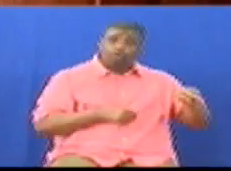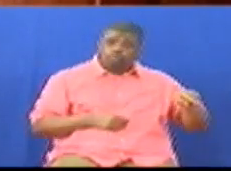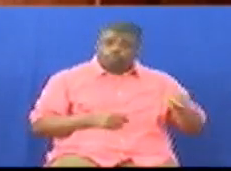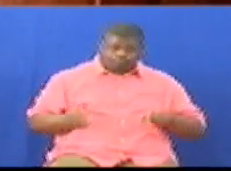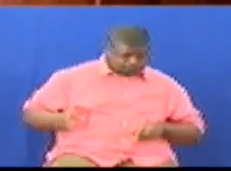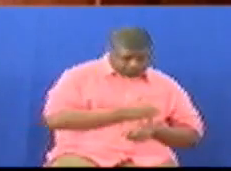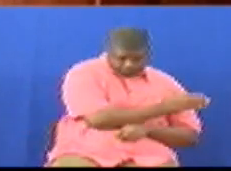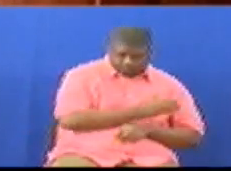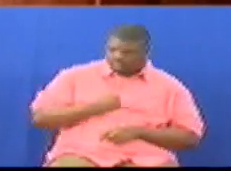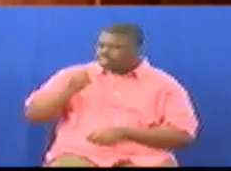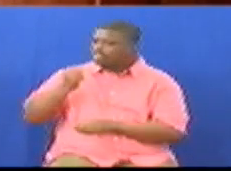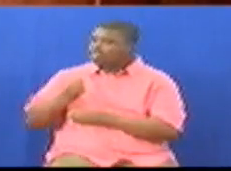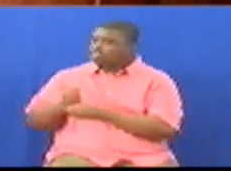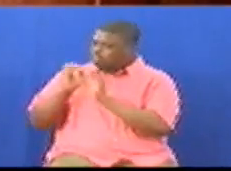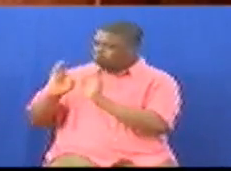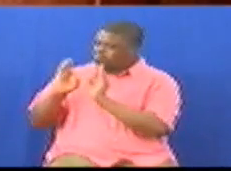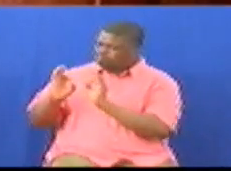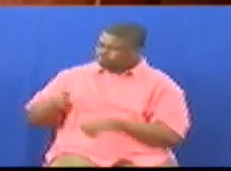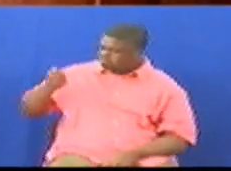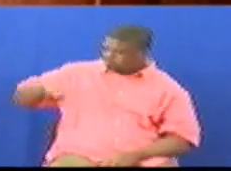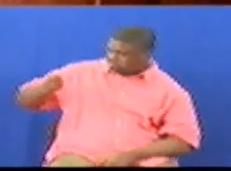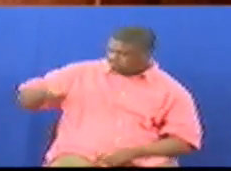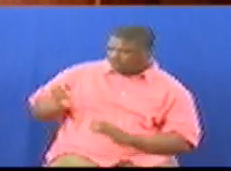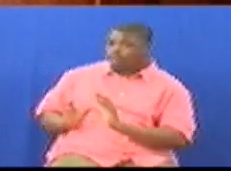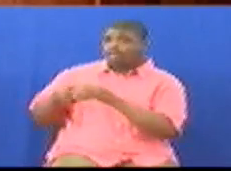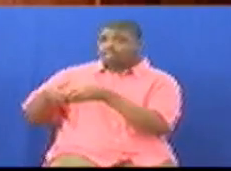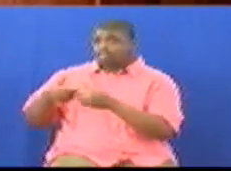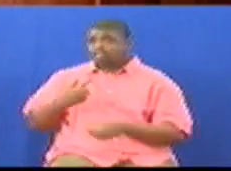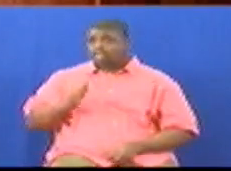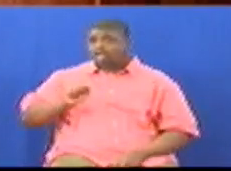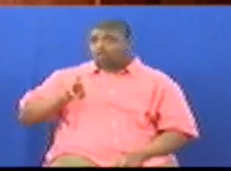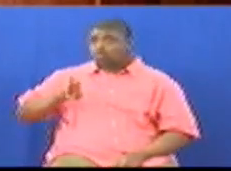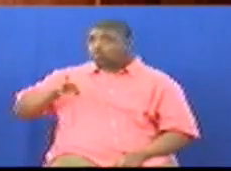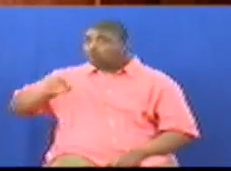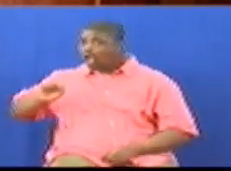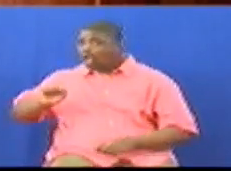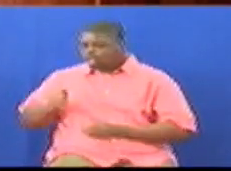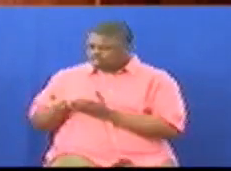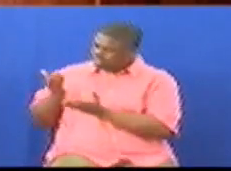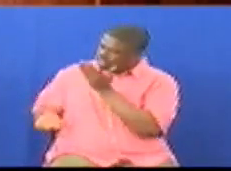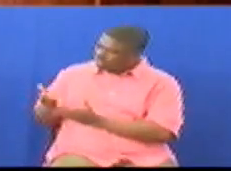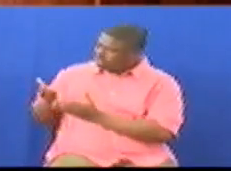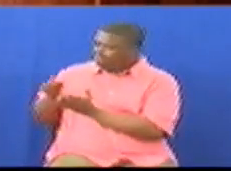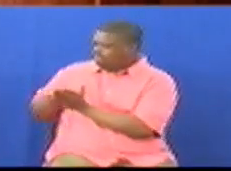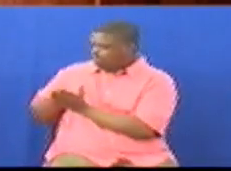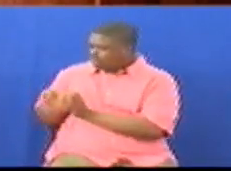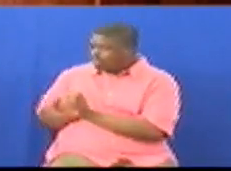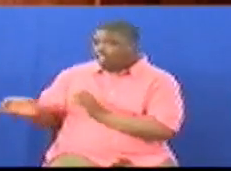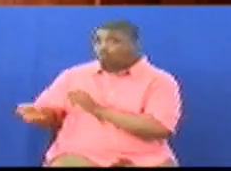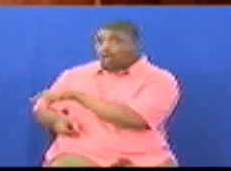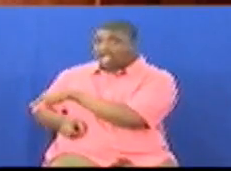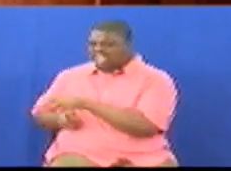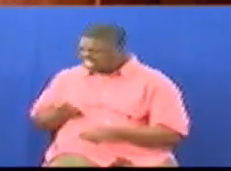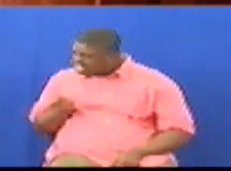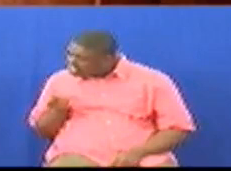vijijini Tarura katika kujenga na kuboresha miundombinu ya barabara nchini. Hata hivyo, kiasi cha fedha inayotengwa kwa ajili ya wakala huu ni kidogo